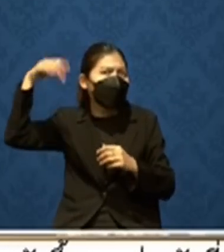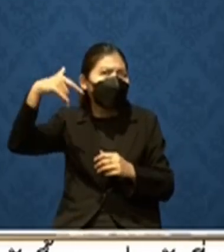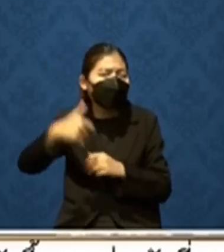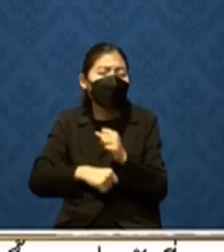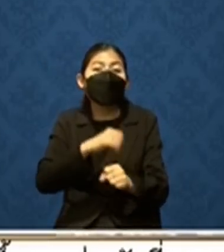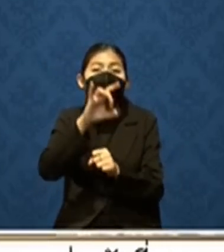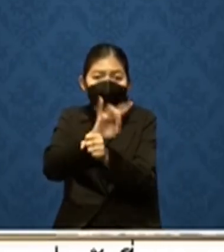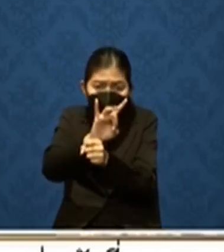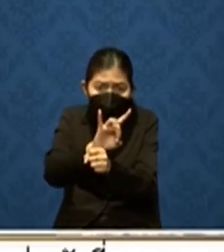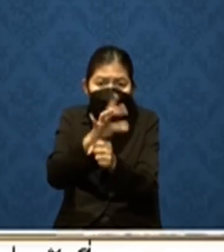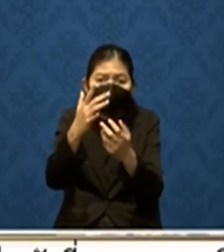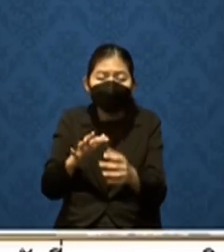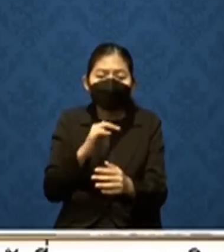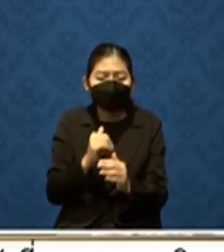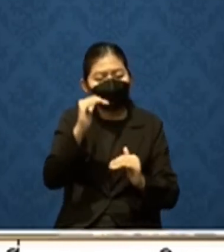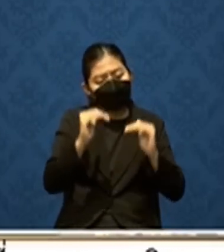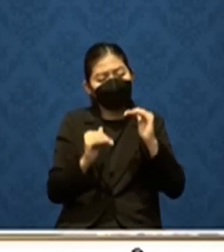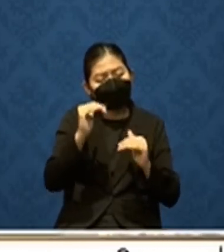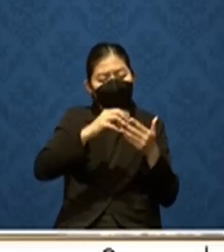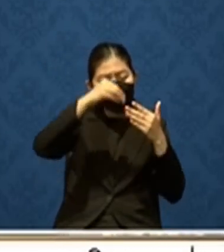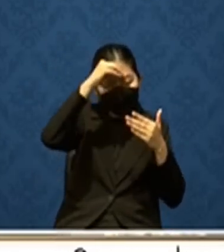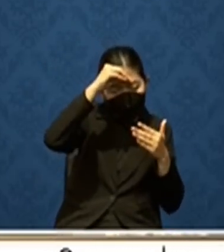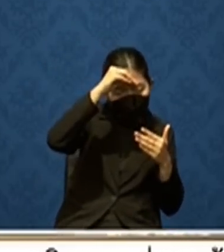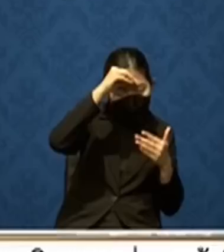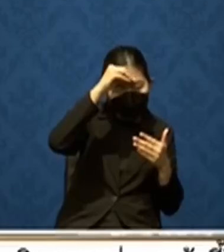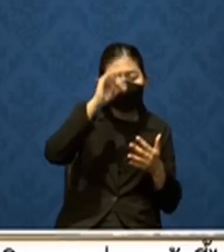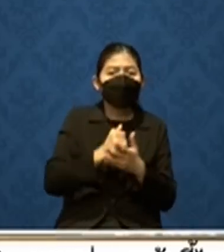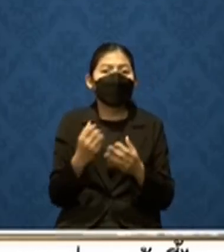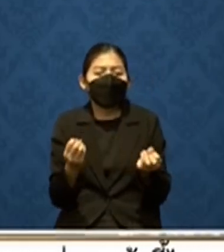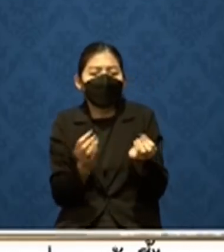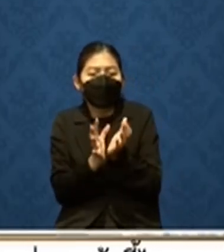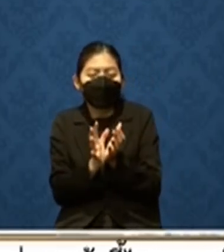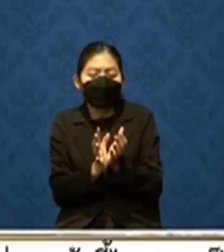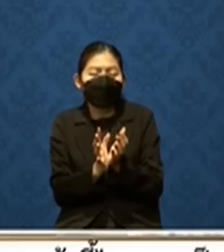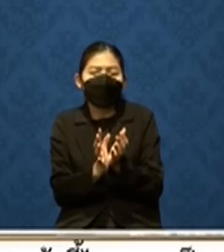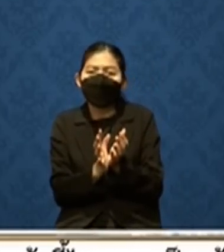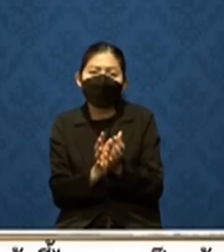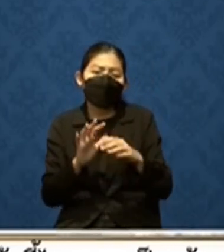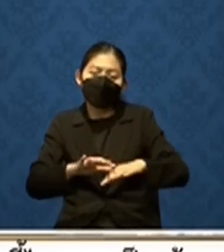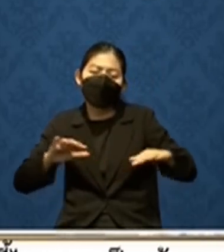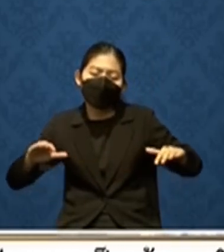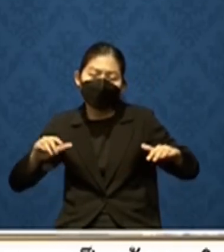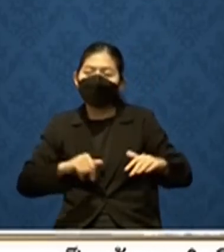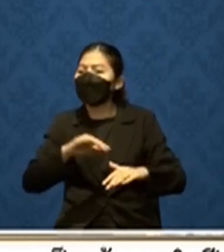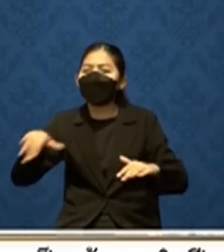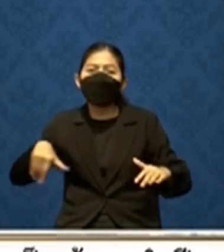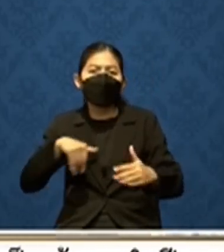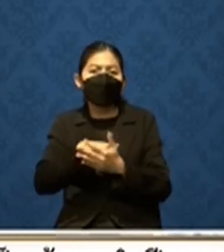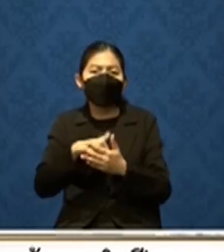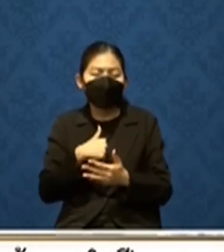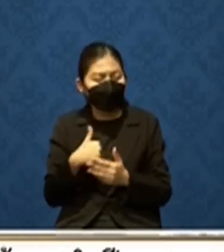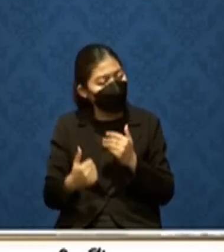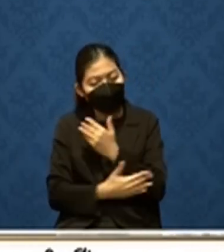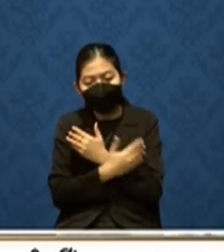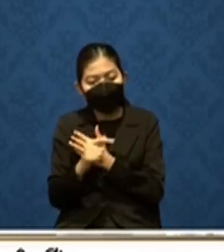เป็นความเหลื่อมล้ำทางด้านการศึกษาทำร้ายทำลายลูกหลานเยาวชนของพวกเราไม่มี